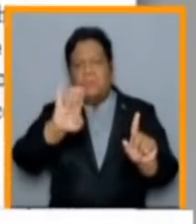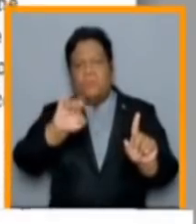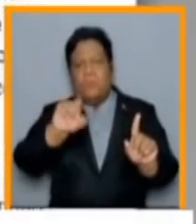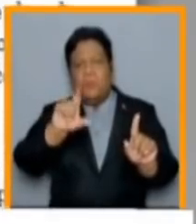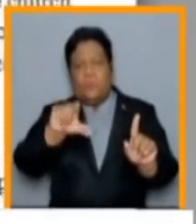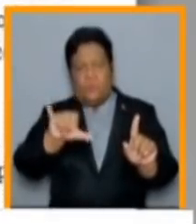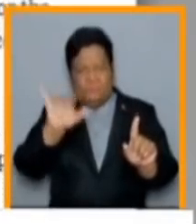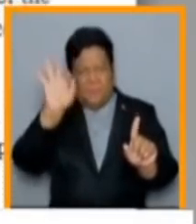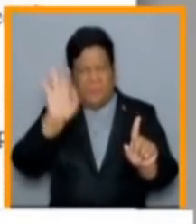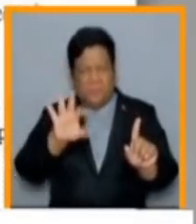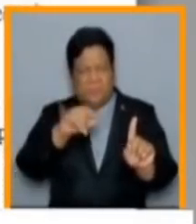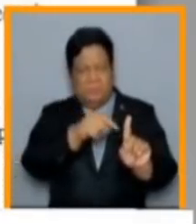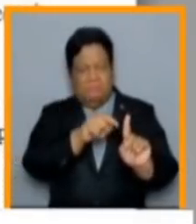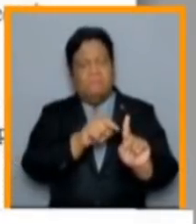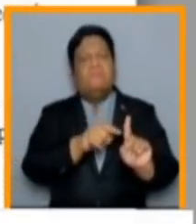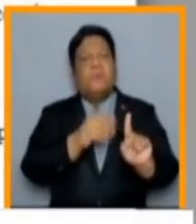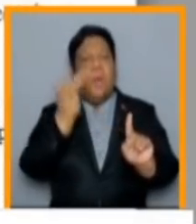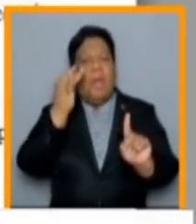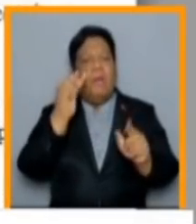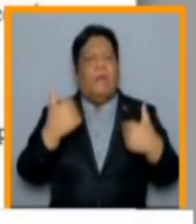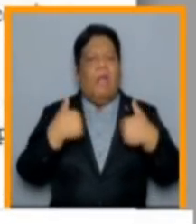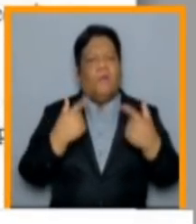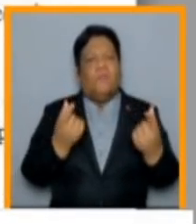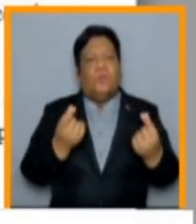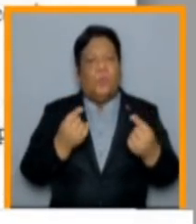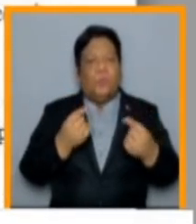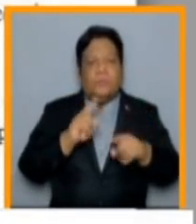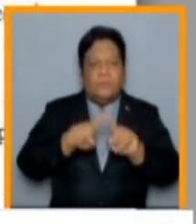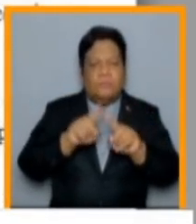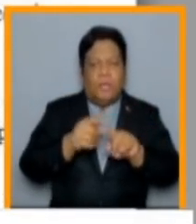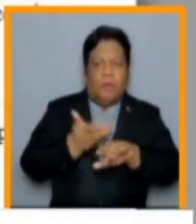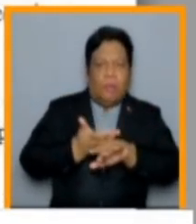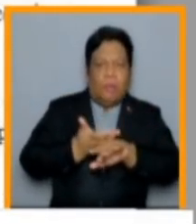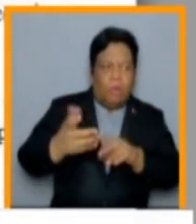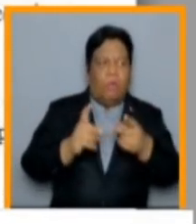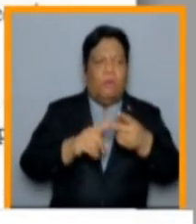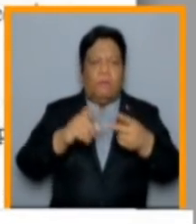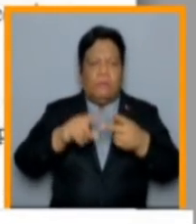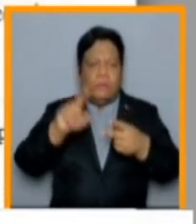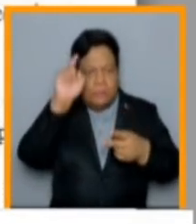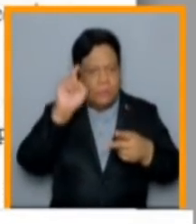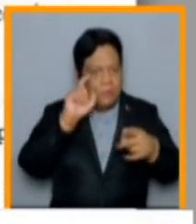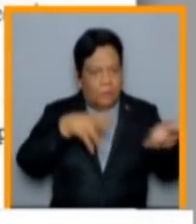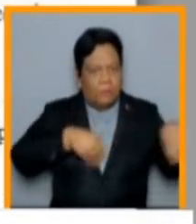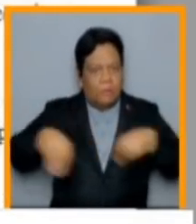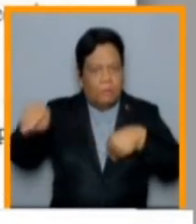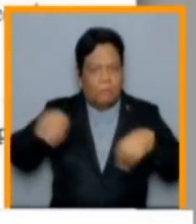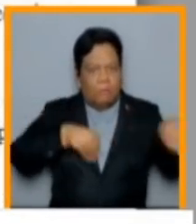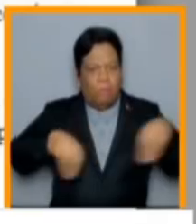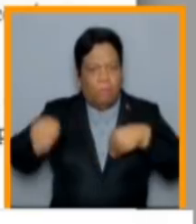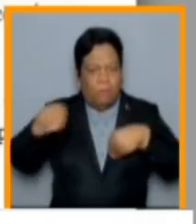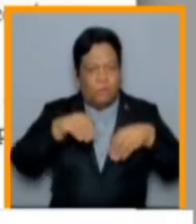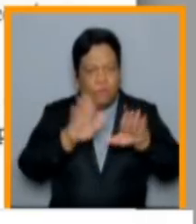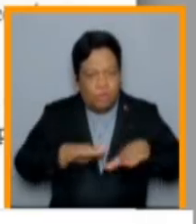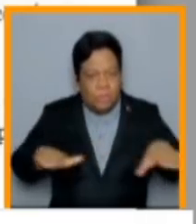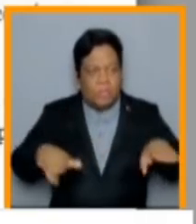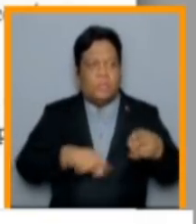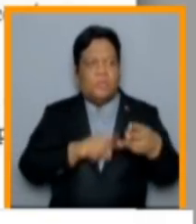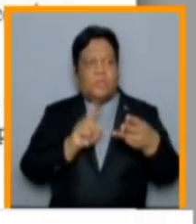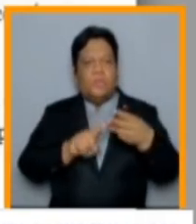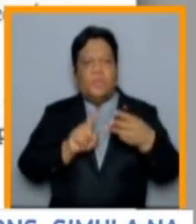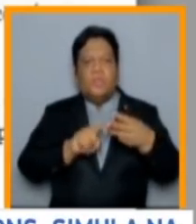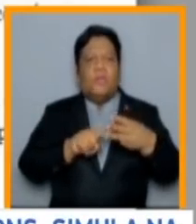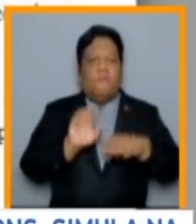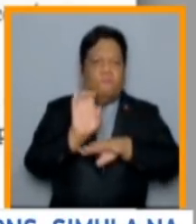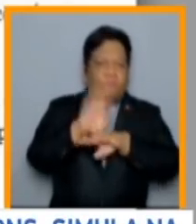by force, fraud and coercion, and sex trafficking of children. Sex trafficking by force, fraud and